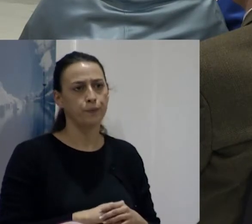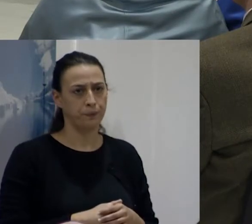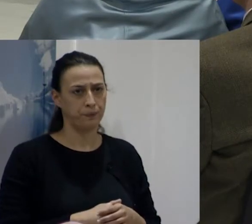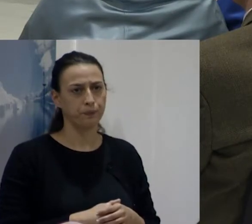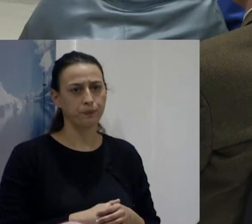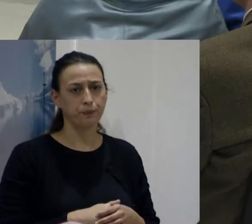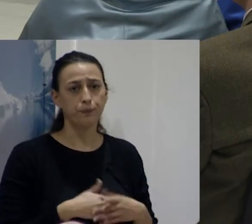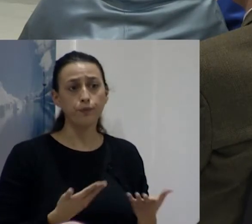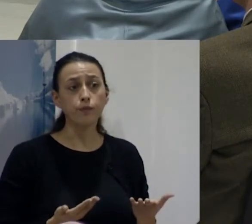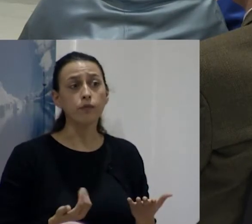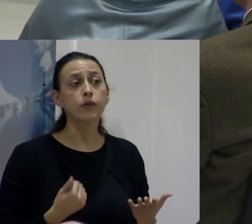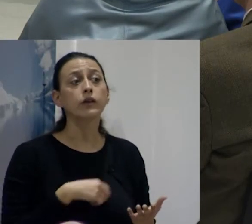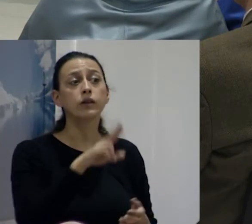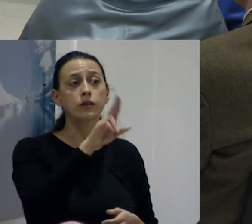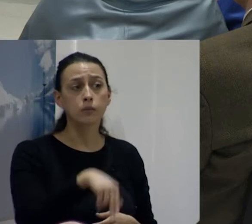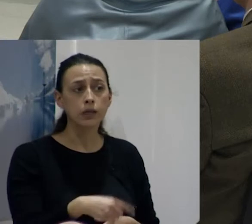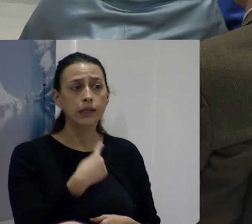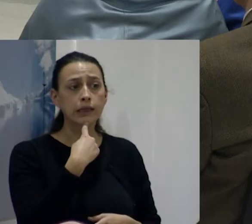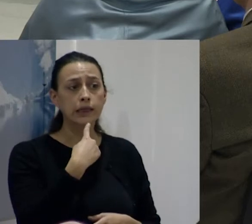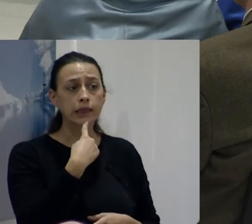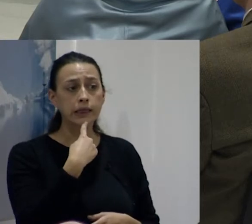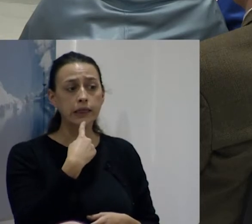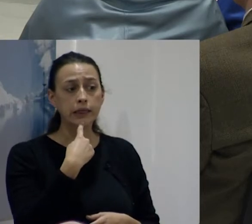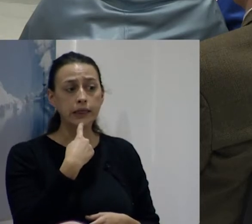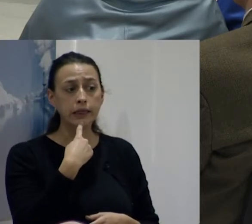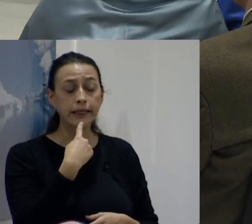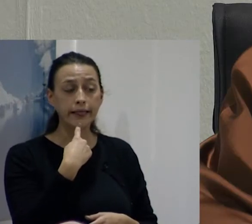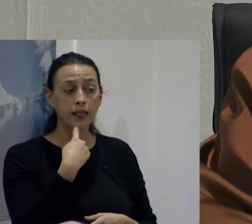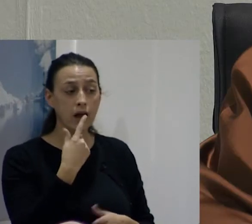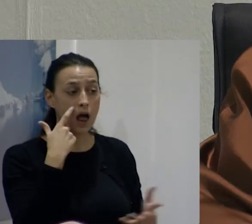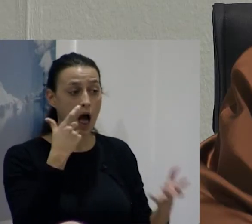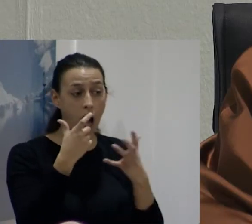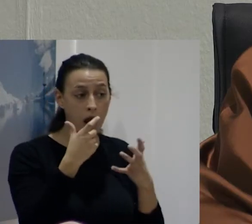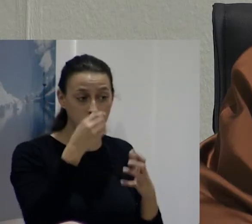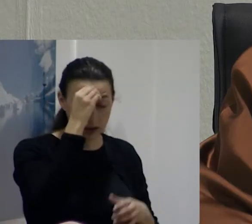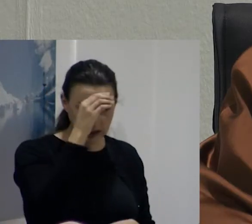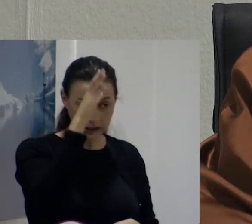Malauradament, cal dir que no és aquest tipus de saber el que domina avui.